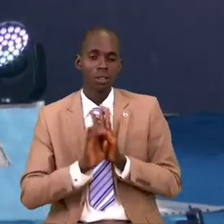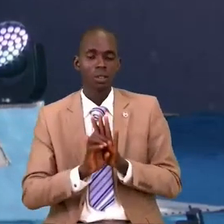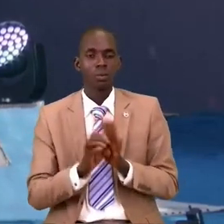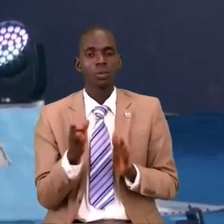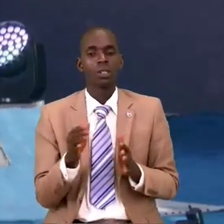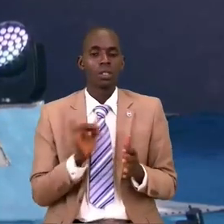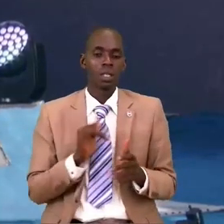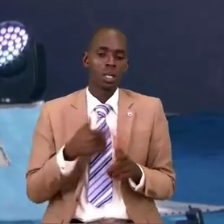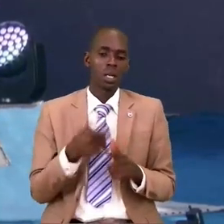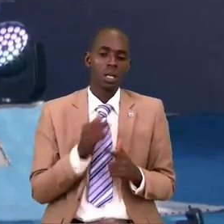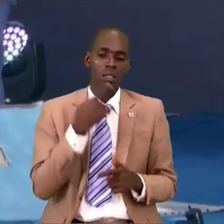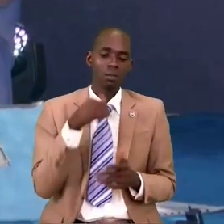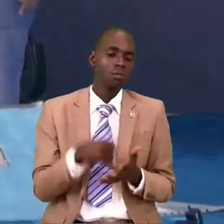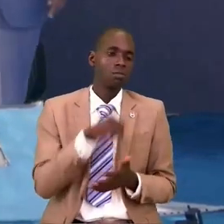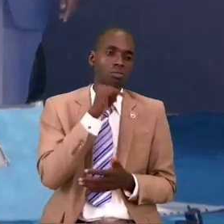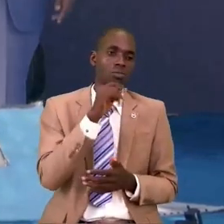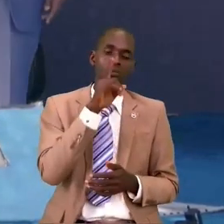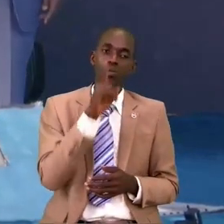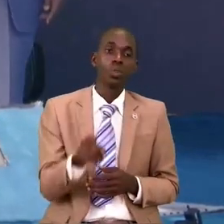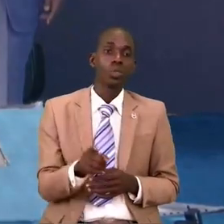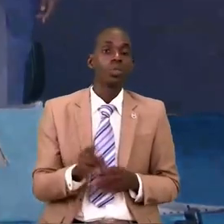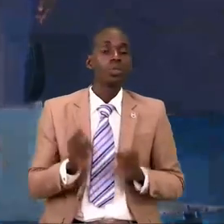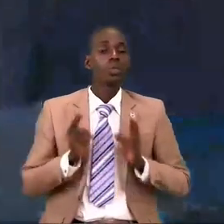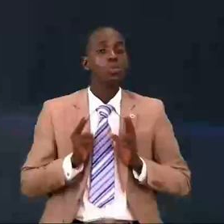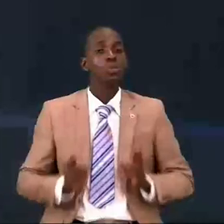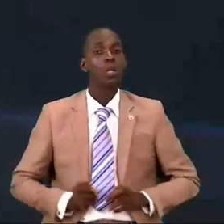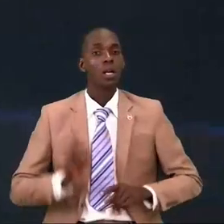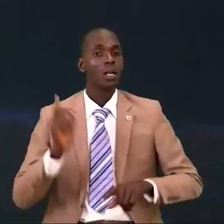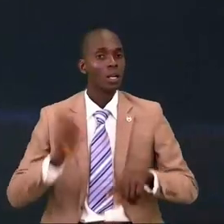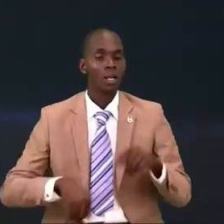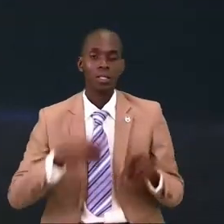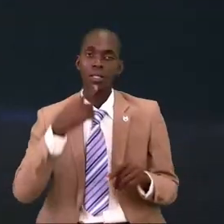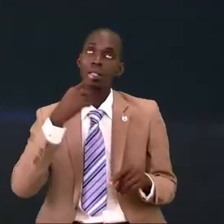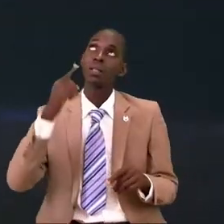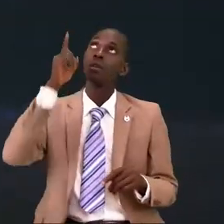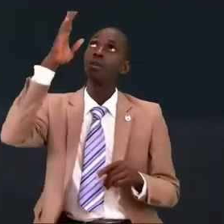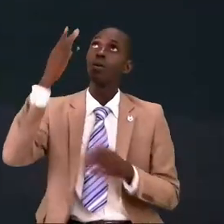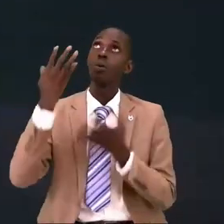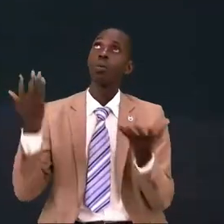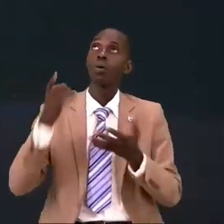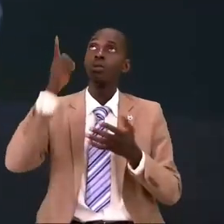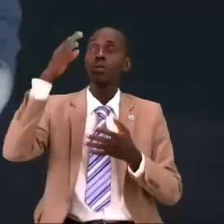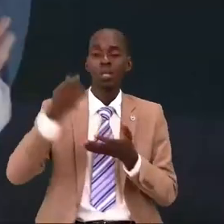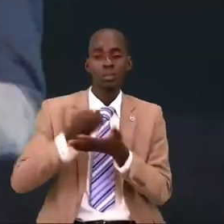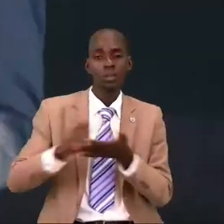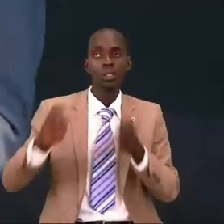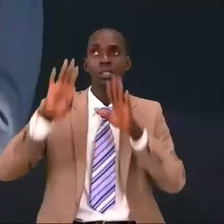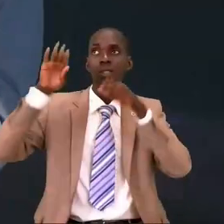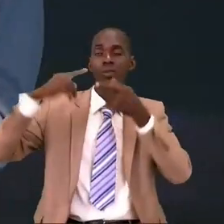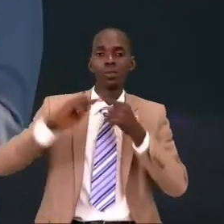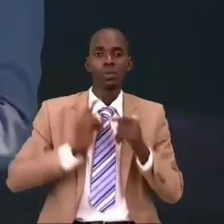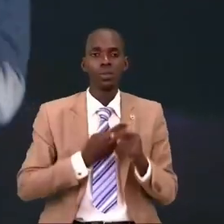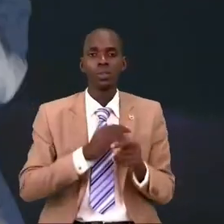dire que ce que Dieu a écrit et donné n'est pas vrai. Nous devons avoir l'obéissance implicite